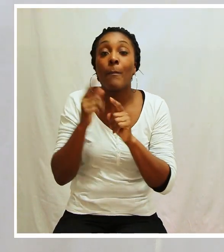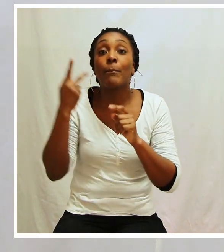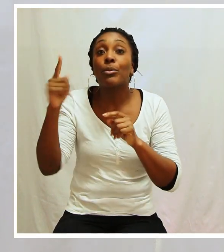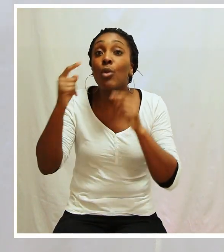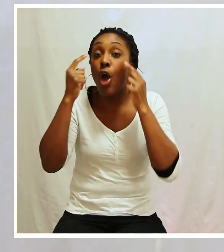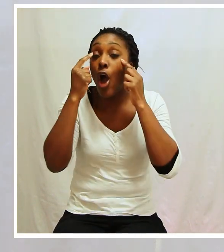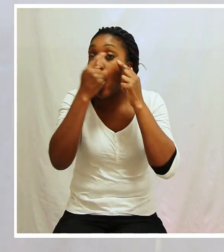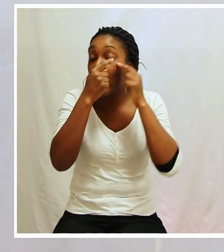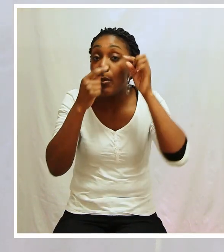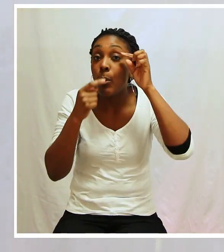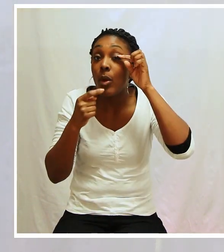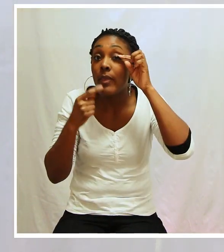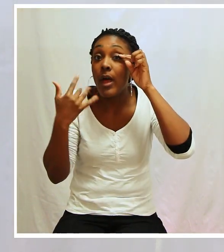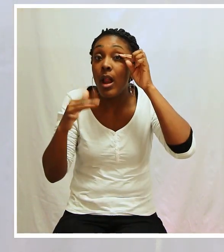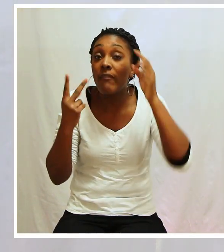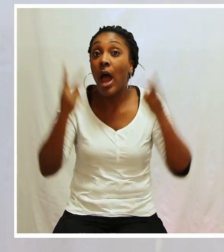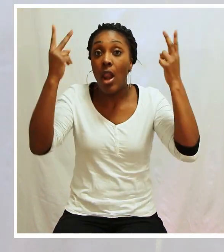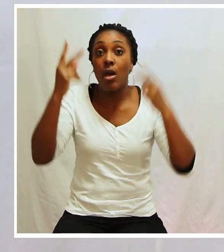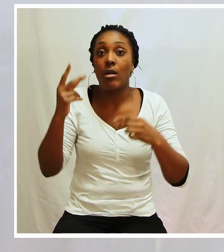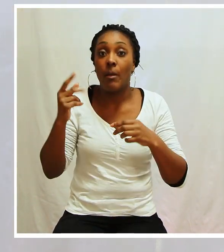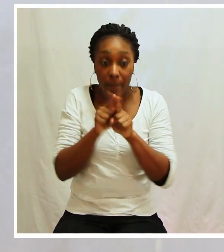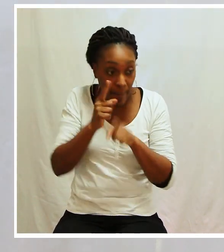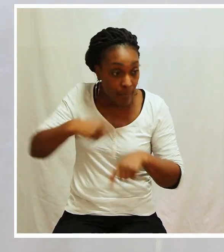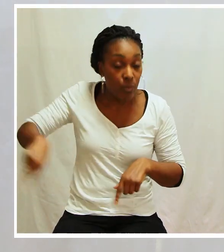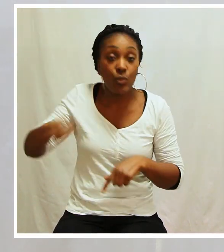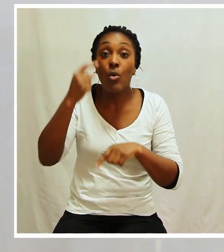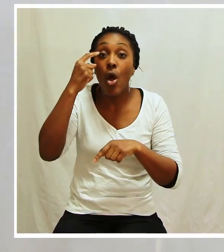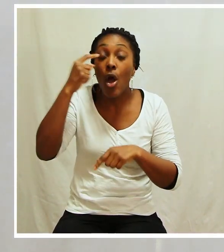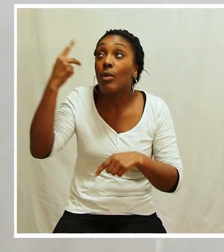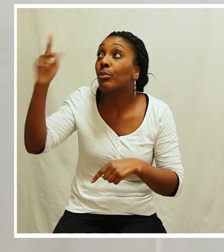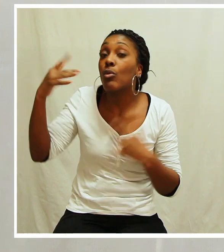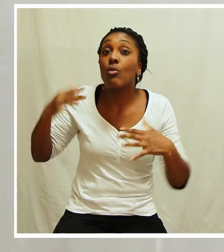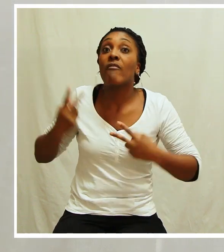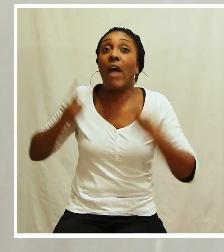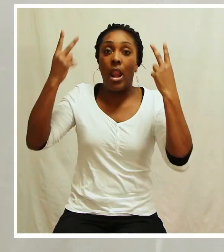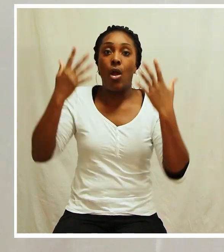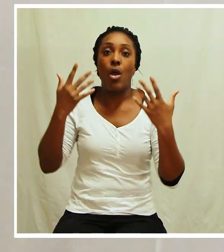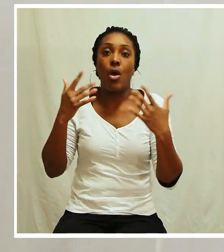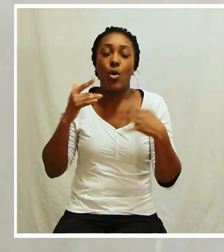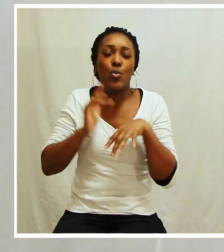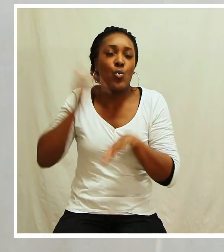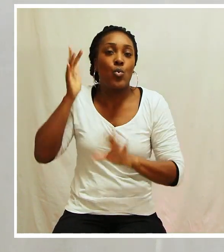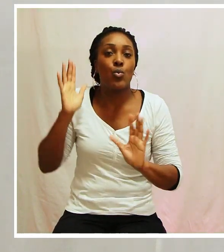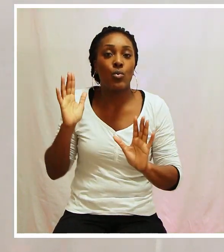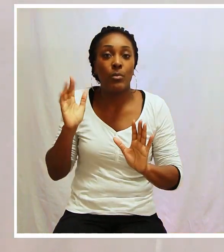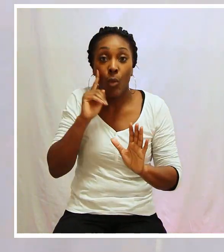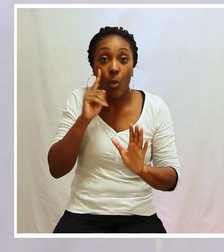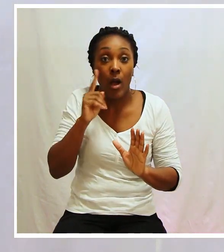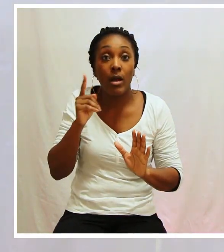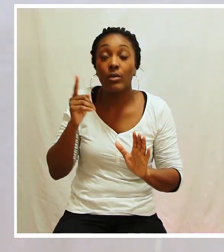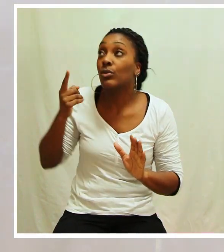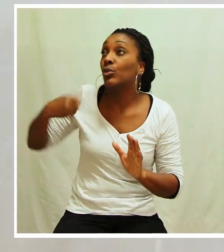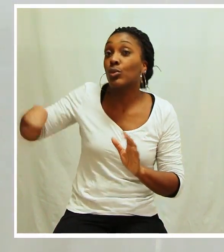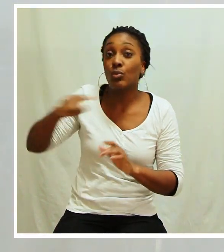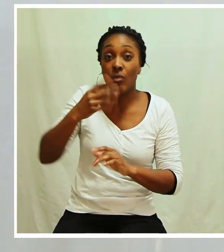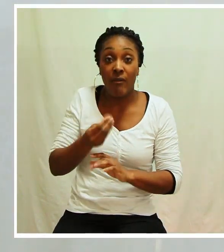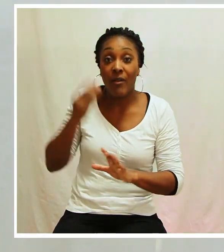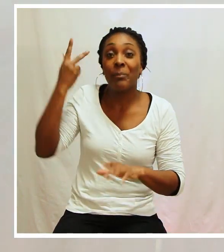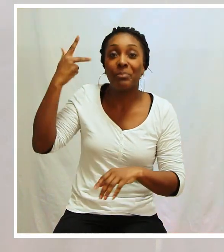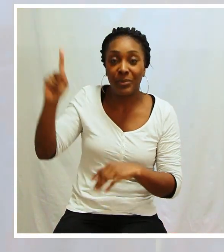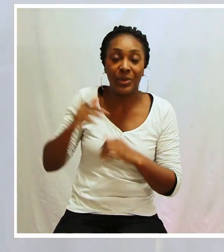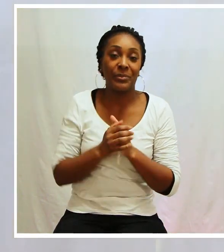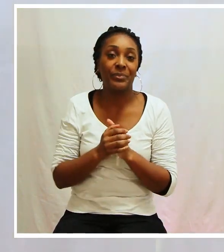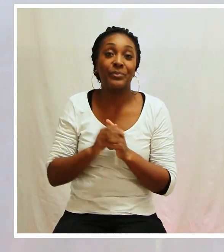Ta vie est importante pour Dieu. Elle a de la valeur. Parce que tu es son enfant. Alors Dieu, le